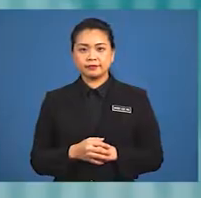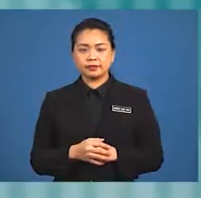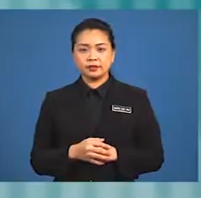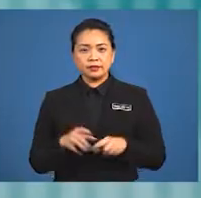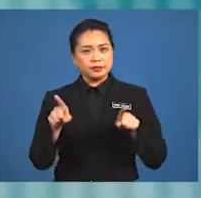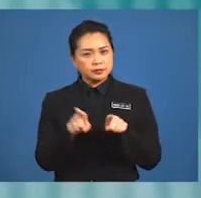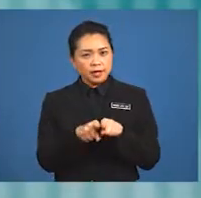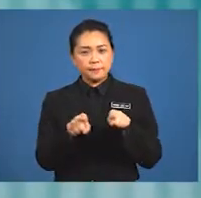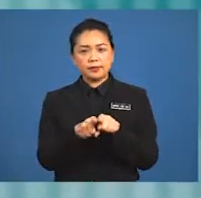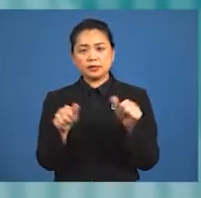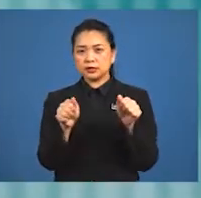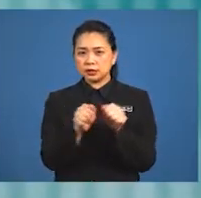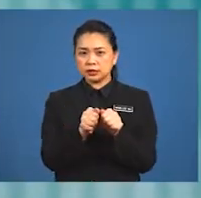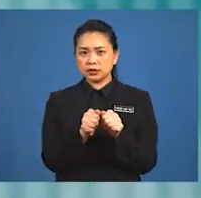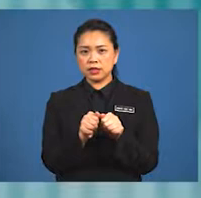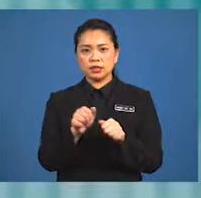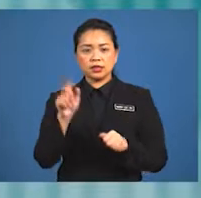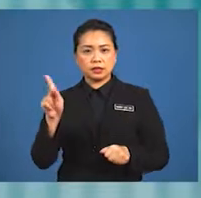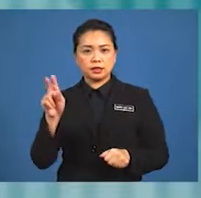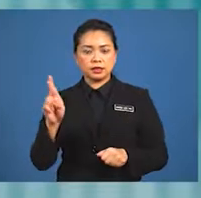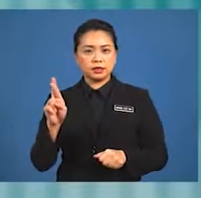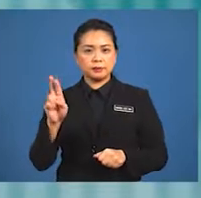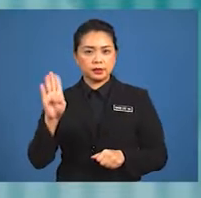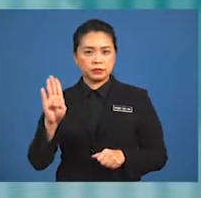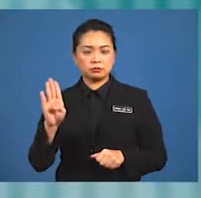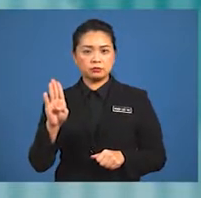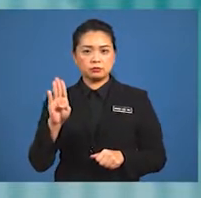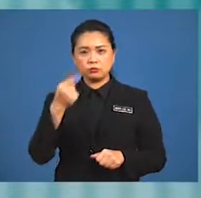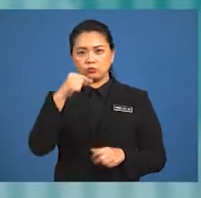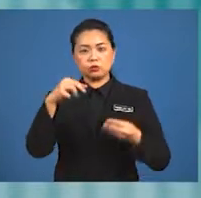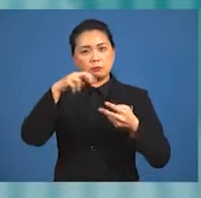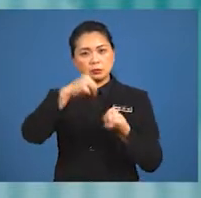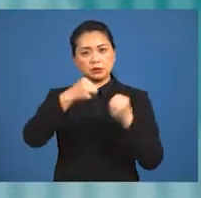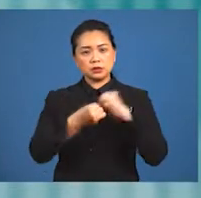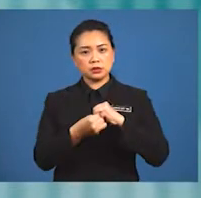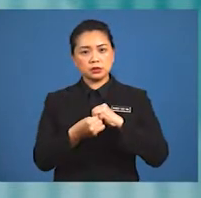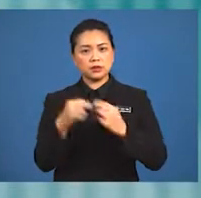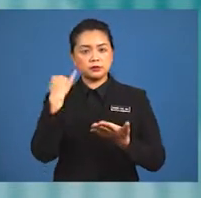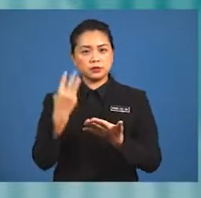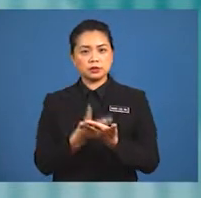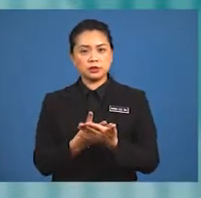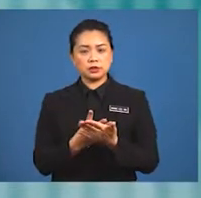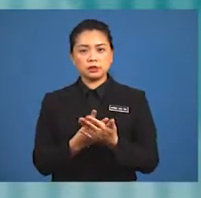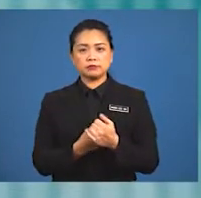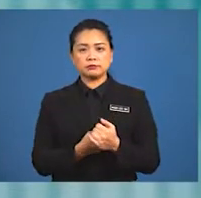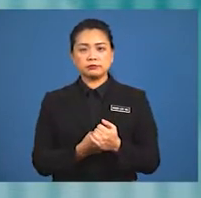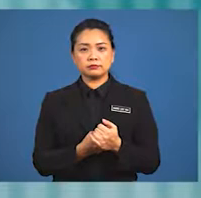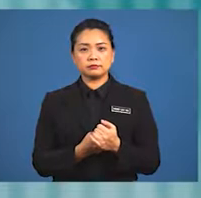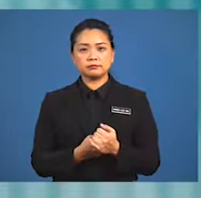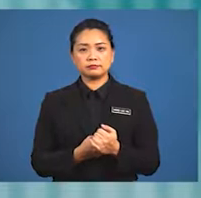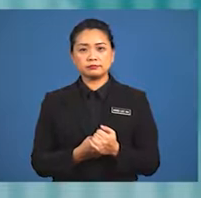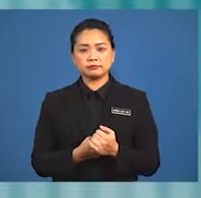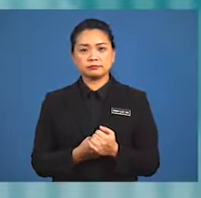Seperti juga kadar reserve berkanun, untuk mengatasi inflasi, kadar reserve tunai perlu dinaikkan. Apa